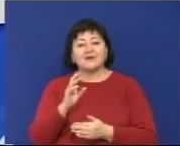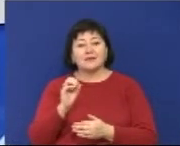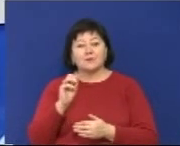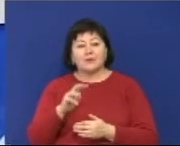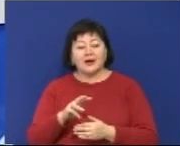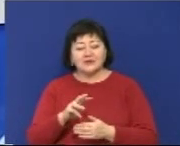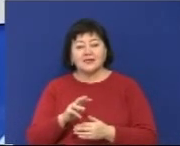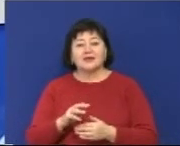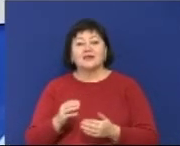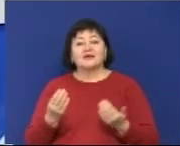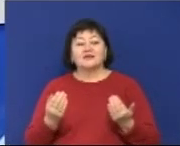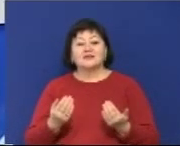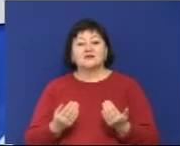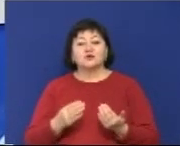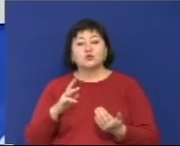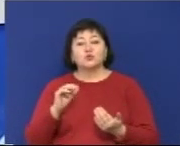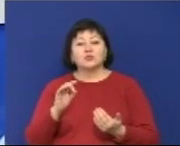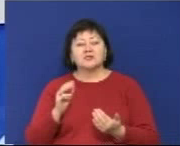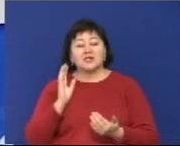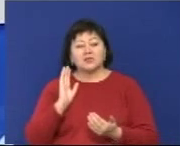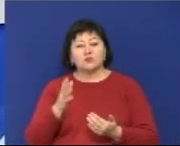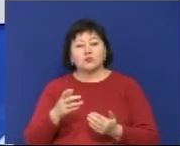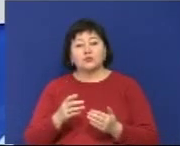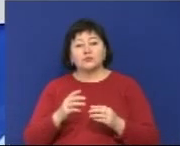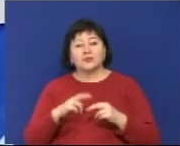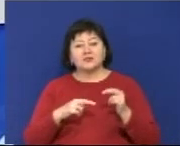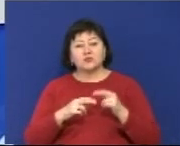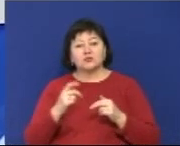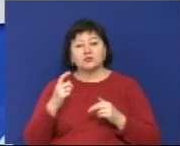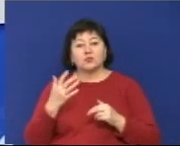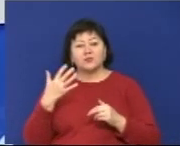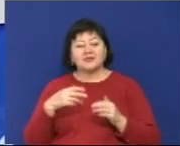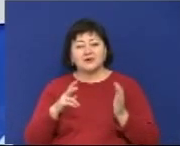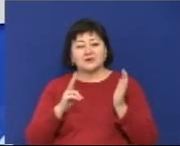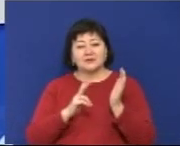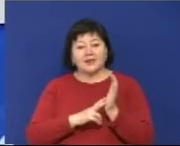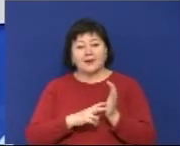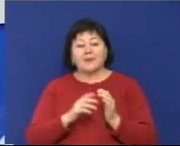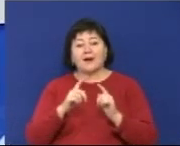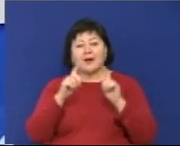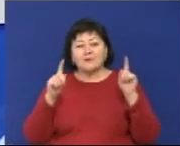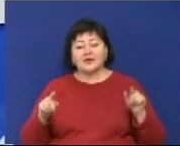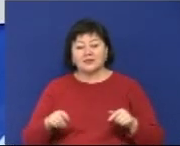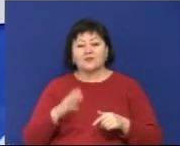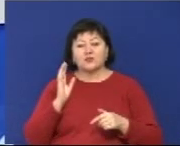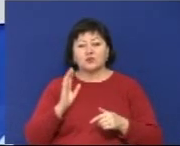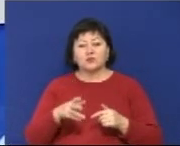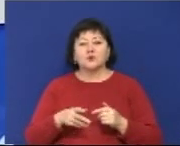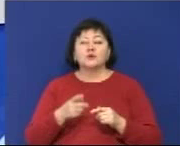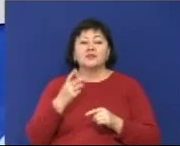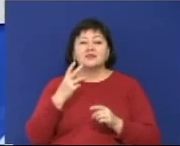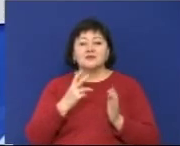первом этапе развития в Туркестане должно быть построено 175 объектов. Из них 70% будут введены в эксплуатацию в этом